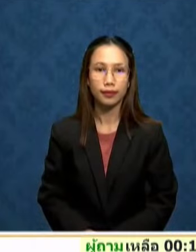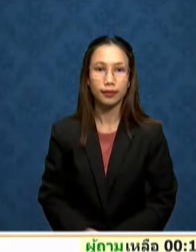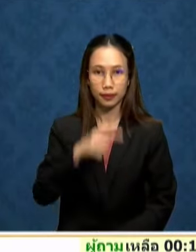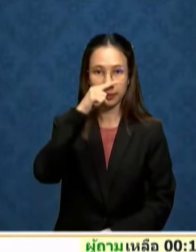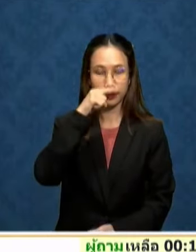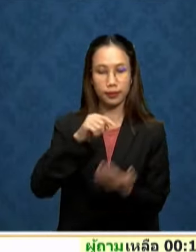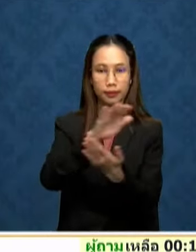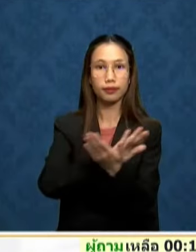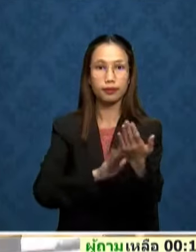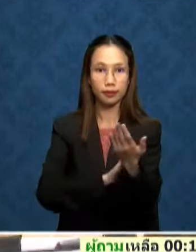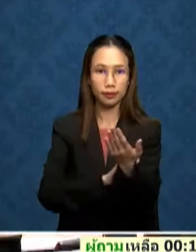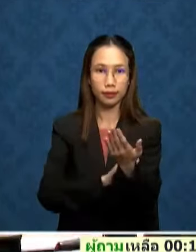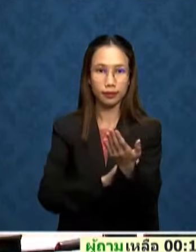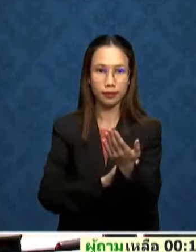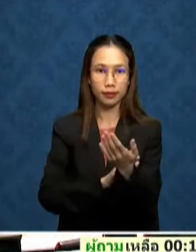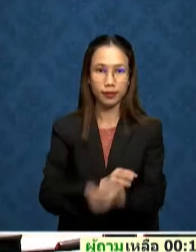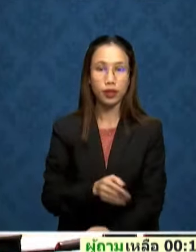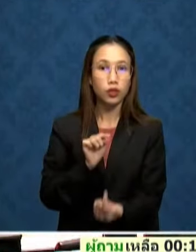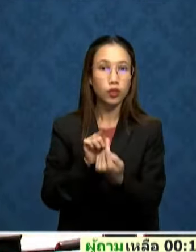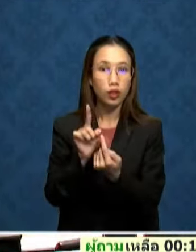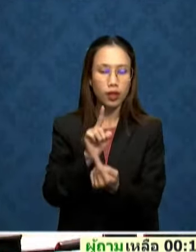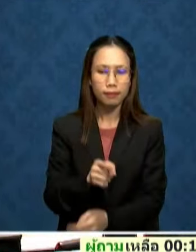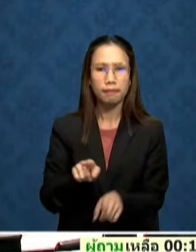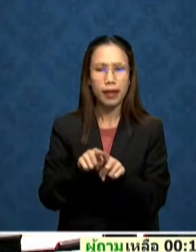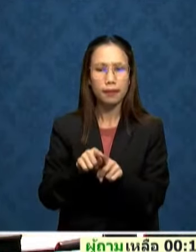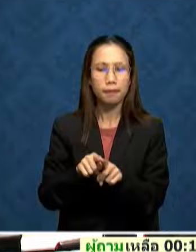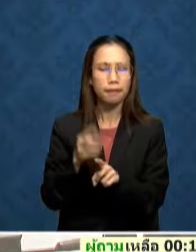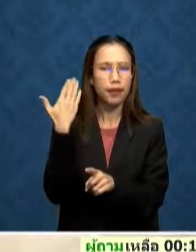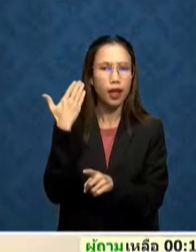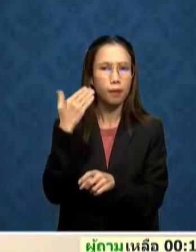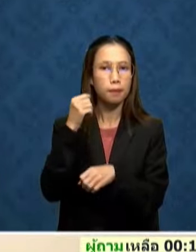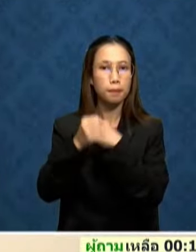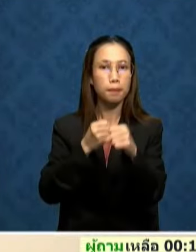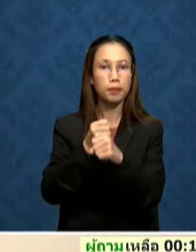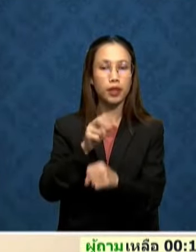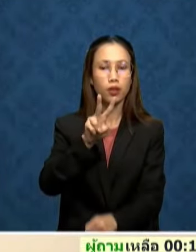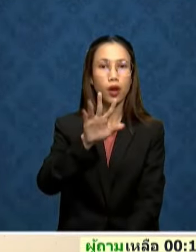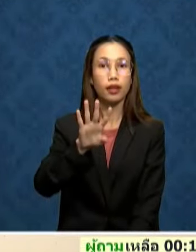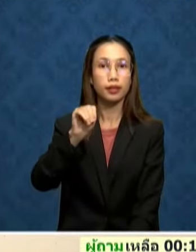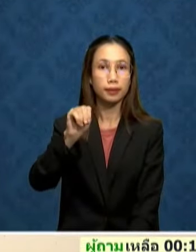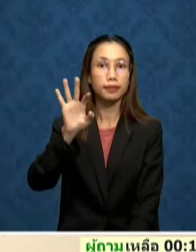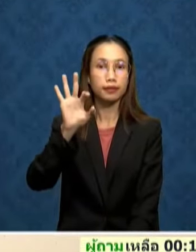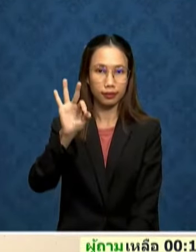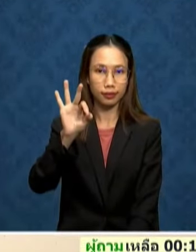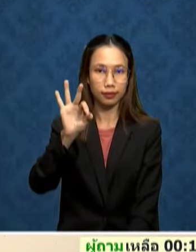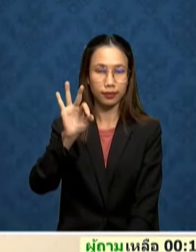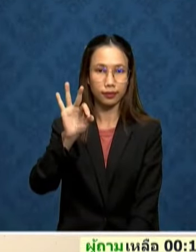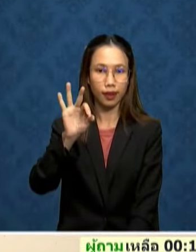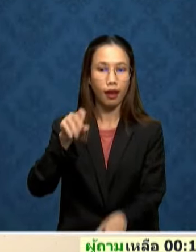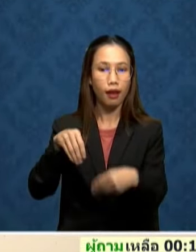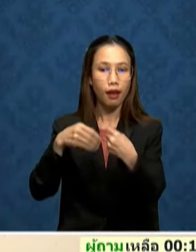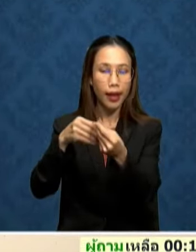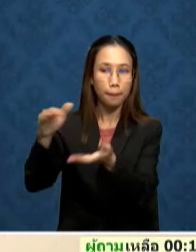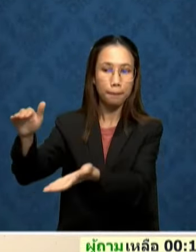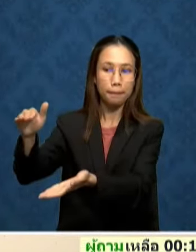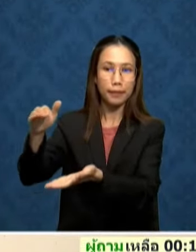ประเทศไทยเนี่ยมีการขออนุญาตอย่างที่ท่านบอกเลยปี49นะครับแล้วก็มีการอนุญาตให้น